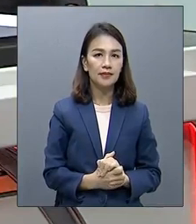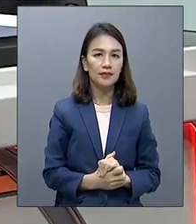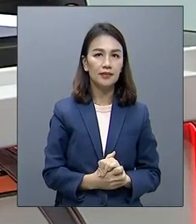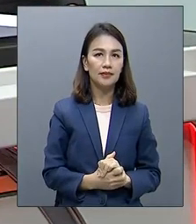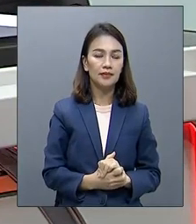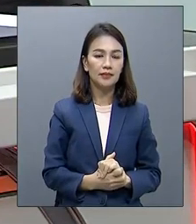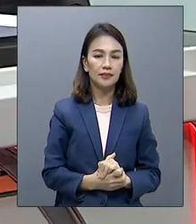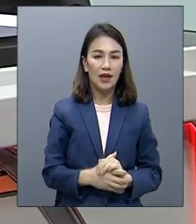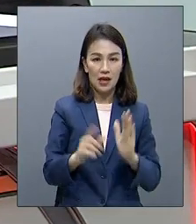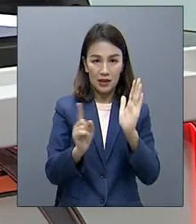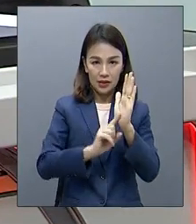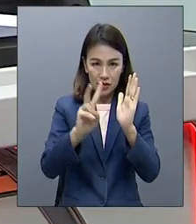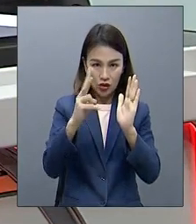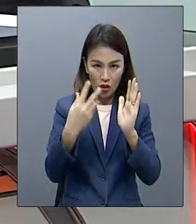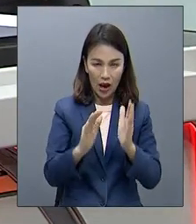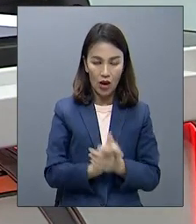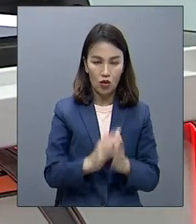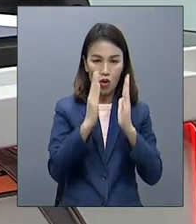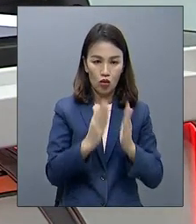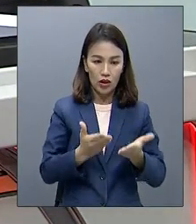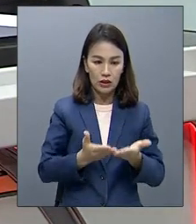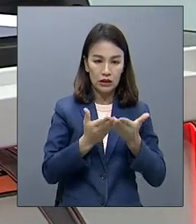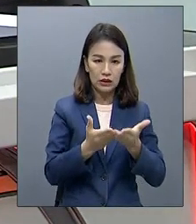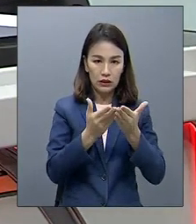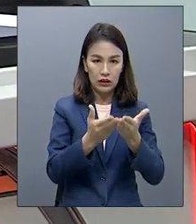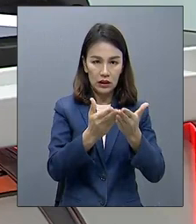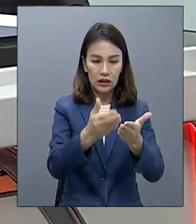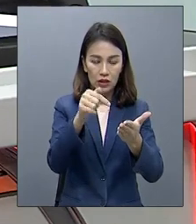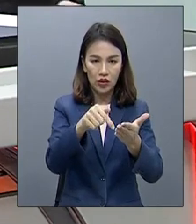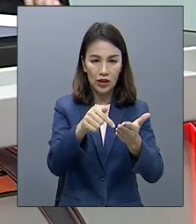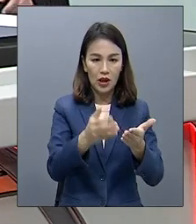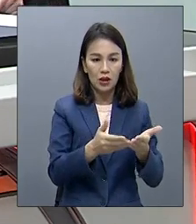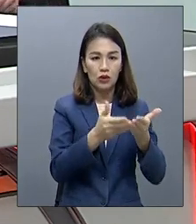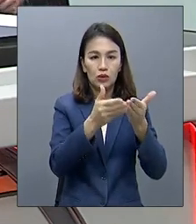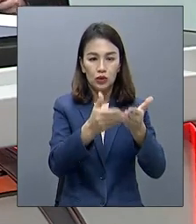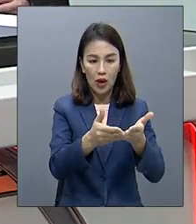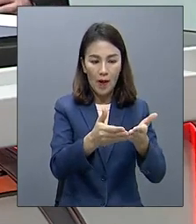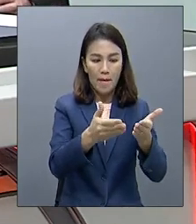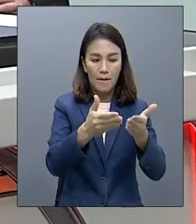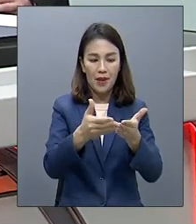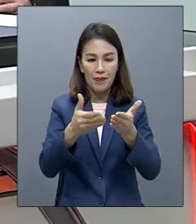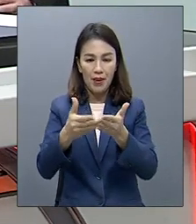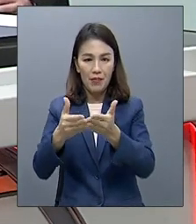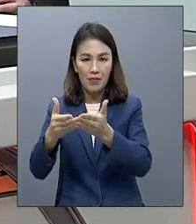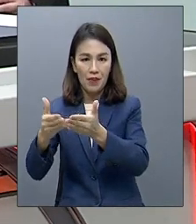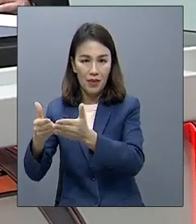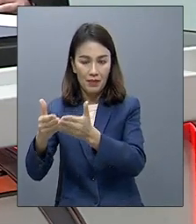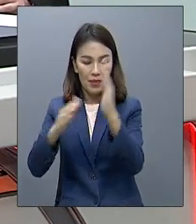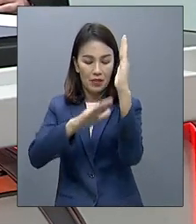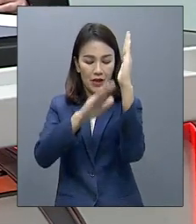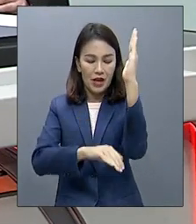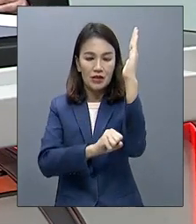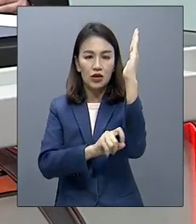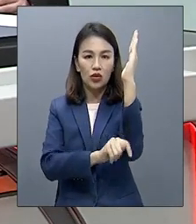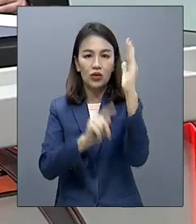ผู้ชมเป็นครั้งที่สองแล้วนะคะที่ชาวประมงเรือหาปลากระตักนำเรือไปปิดร่องน้ำปากบาราอำเภอละงูจังหวัดสตูลค่ะไปทว